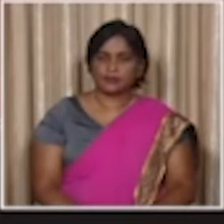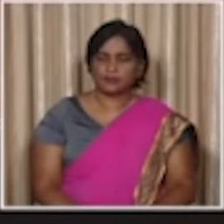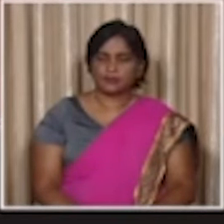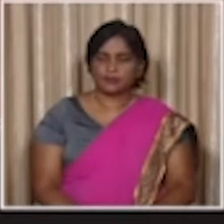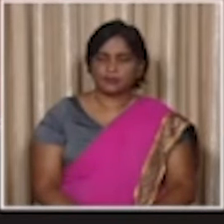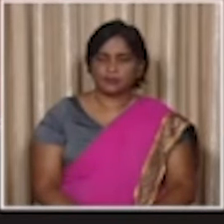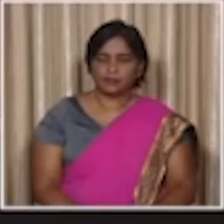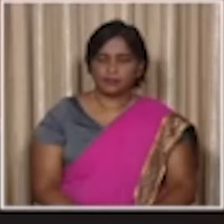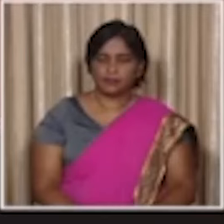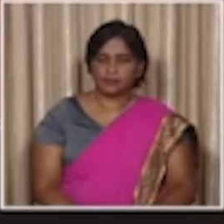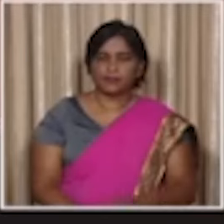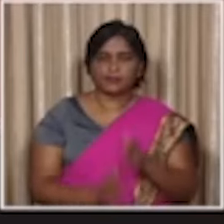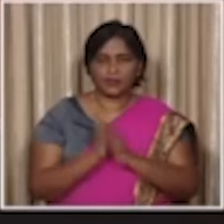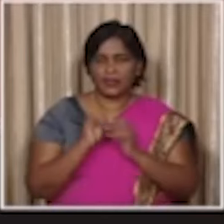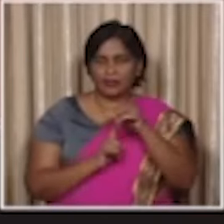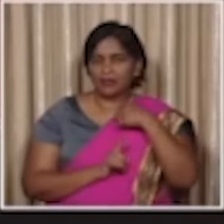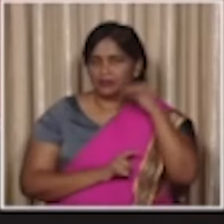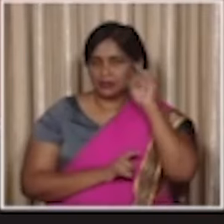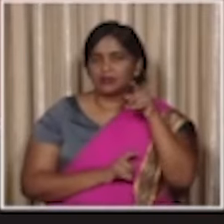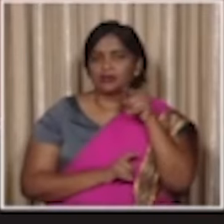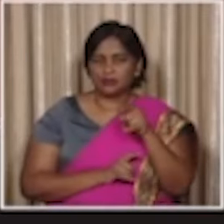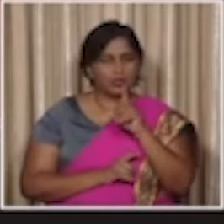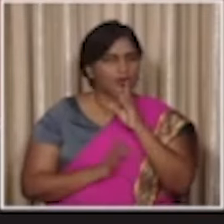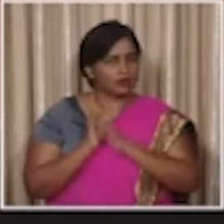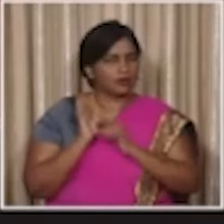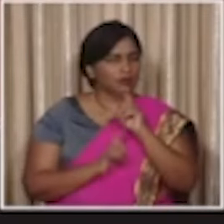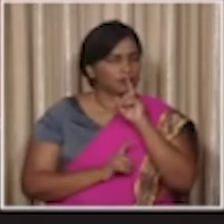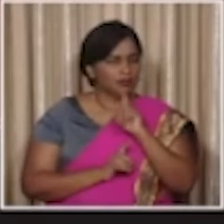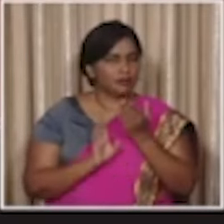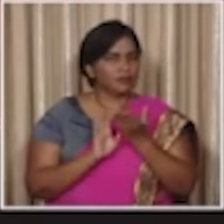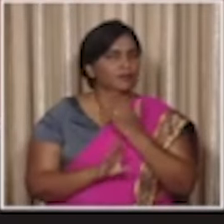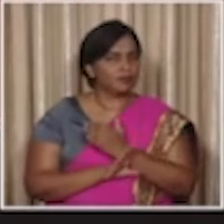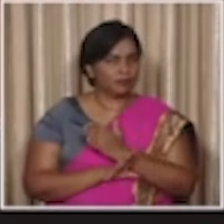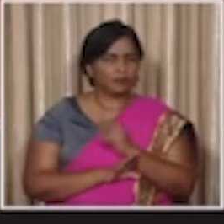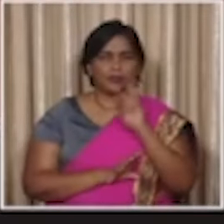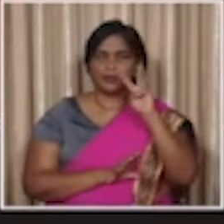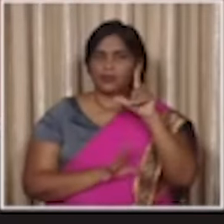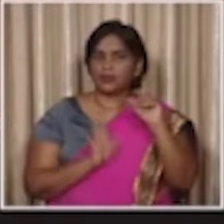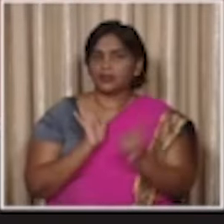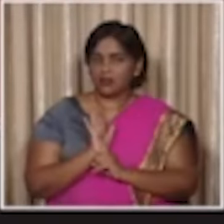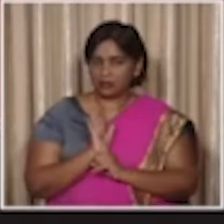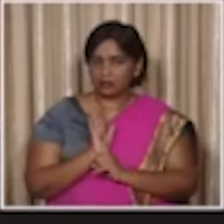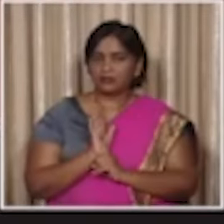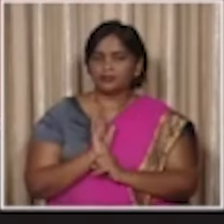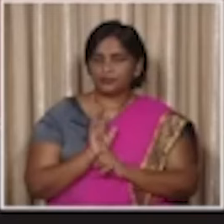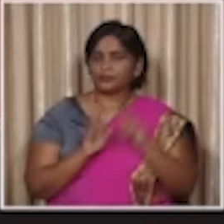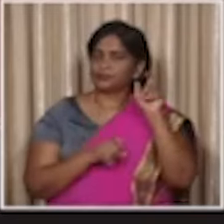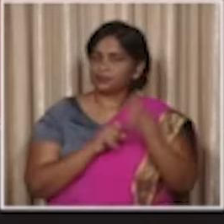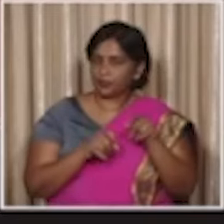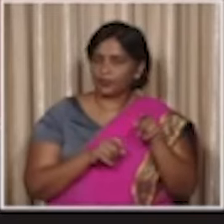මම ඇමතුමාගෙන් දැනගන්න කැමතියි. දැන් ඇමතුමා කිව්වා කලින් ඒ 37 ලක්ෂයට අදාළ හිටපු අයට